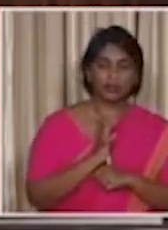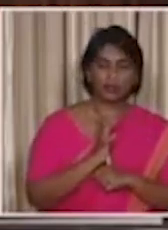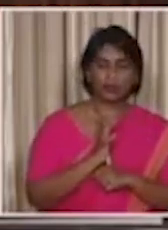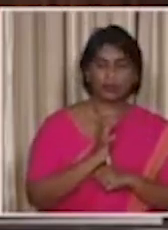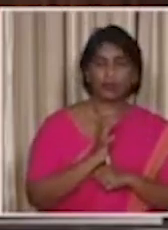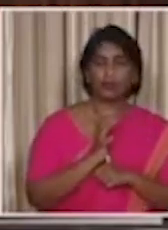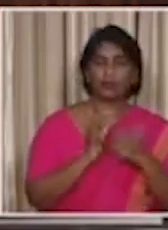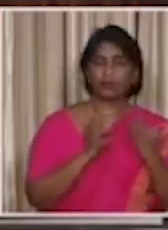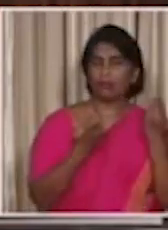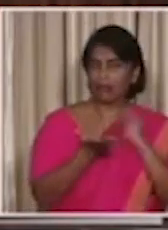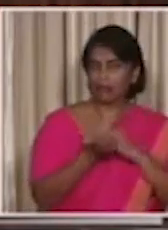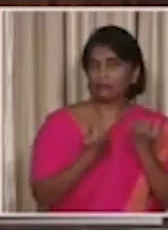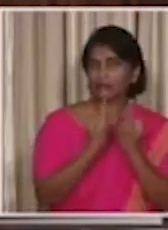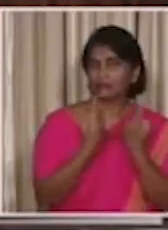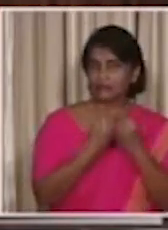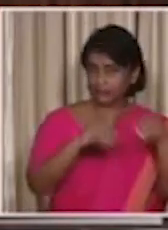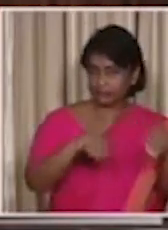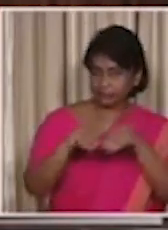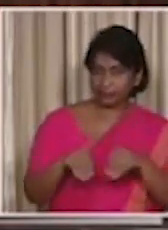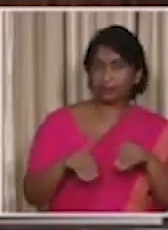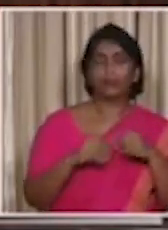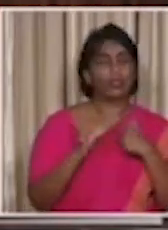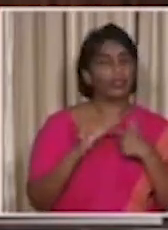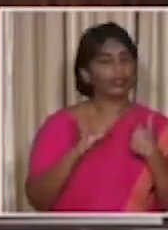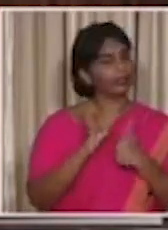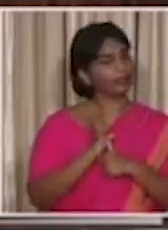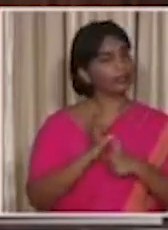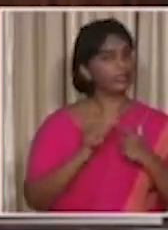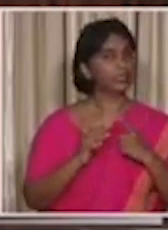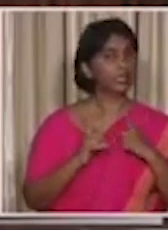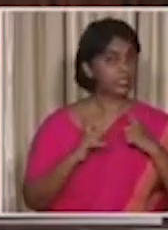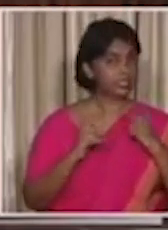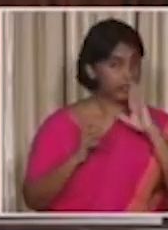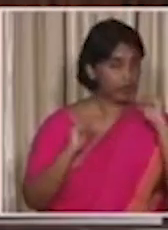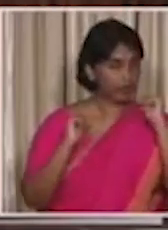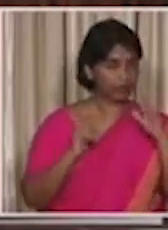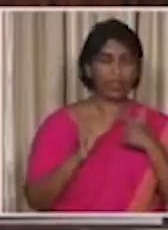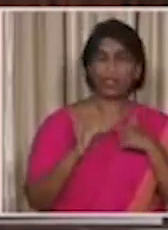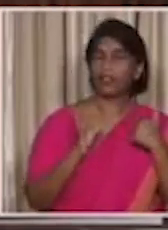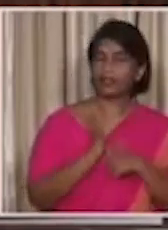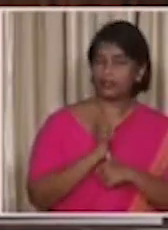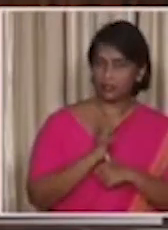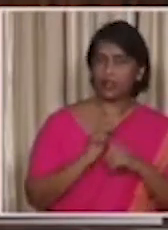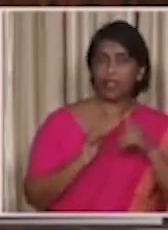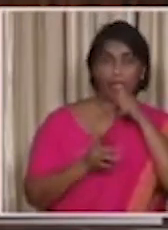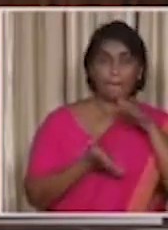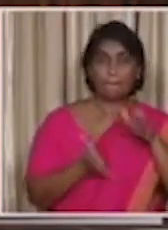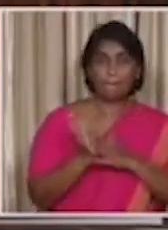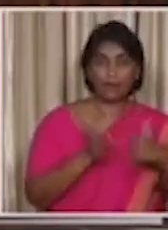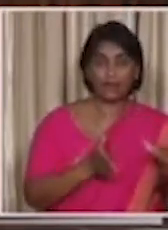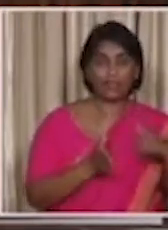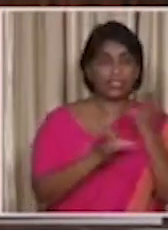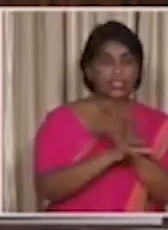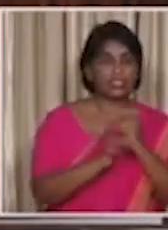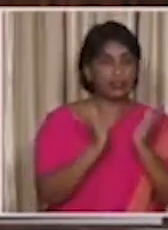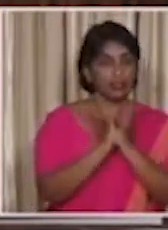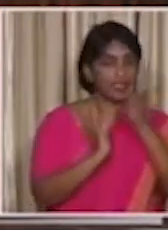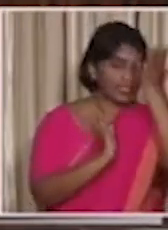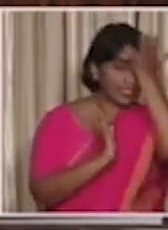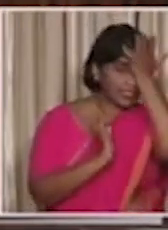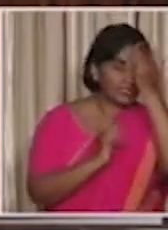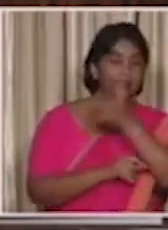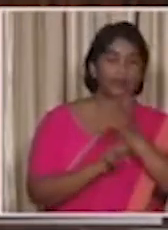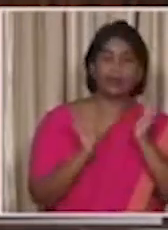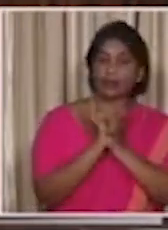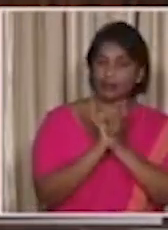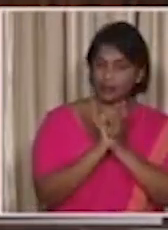ප්‍රතිවන රෝපණය සහ වෘක්ෂාවරණ පනත, ජීවමාන පද්ධති පනත, මහවැලිගඟ සිංහරාජය සිරිපාද අඩවිය